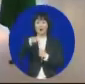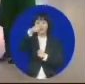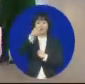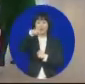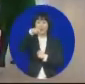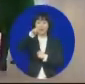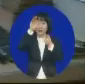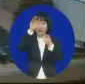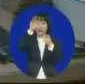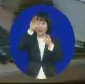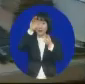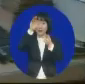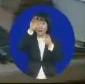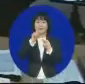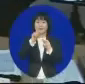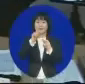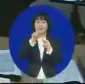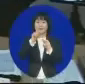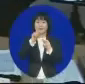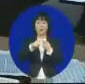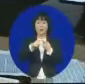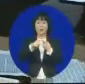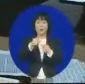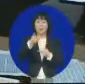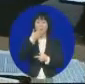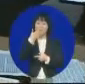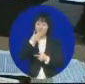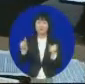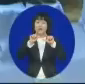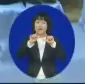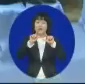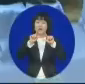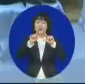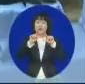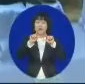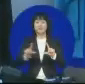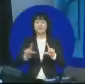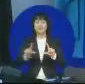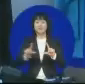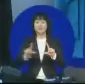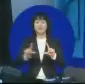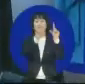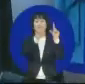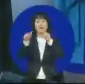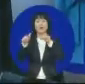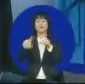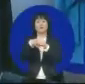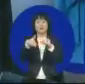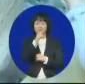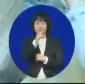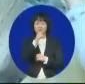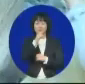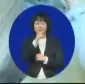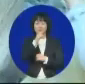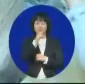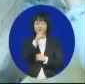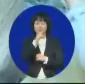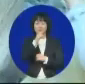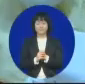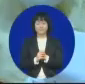9기의 3식 구속과 민속놀이 의식주 관혼상제 등 전통적인 생활 문화를 한눈에 볼 수